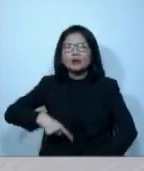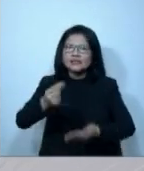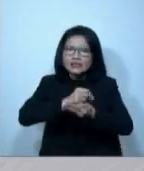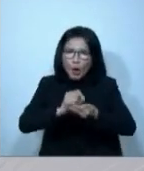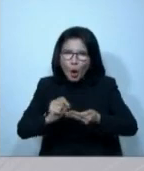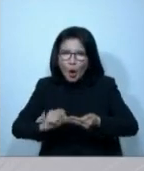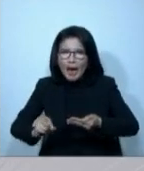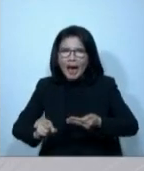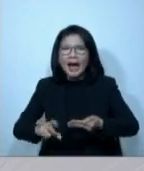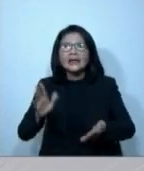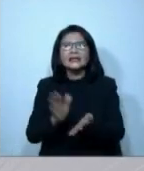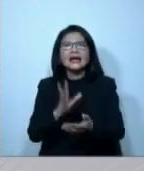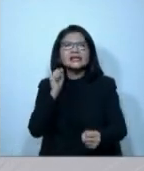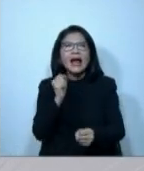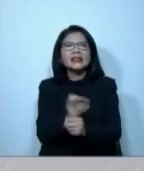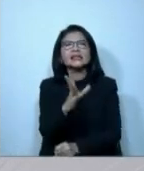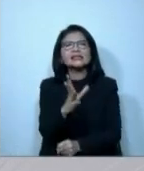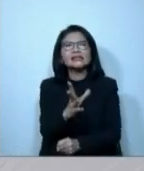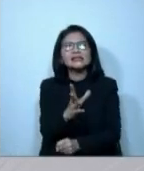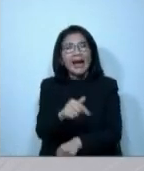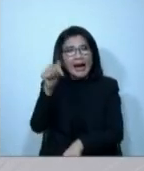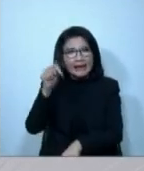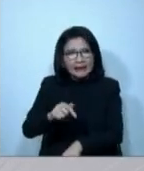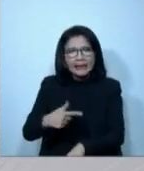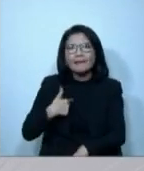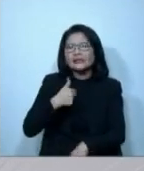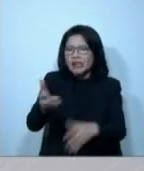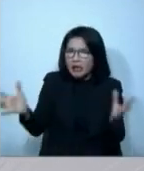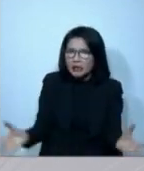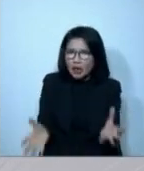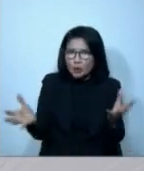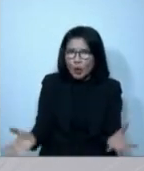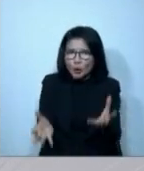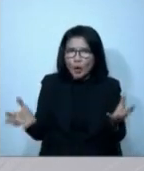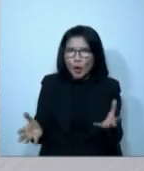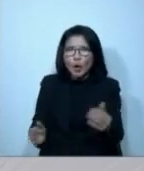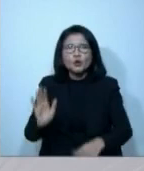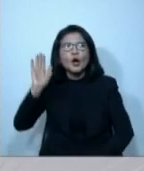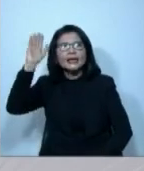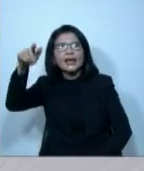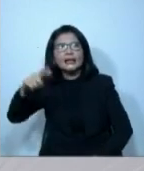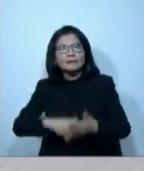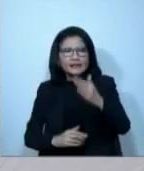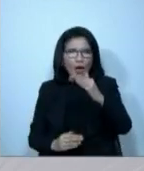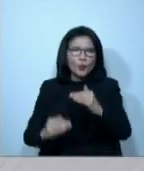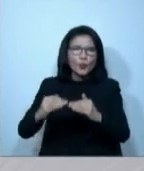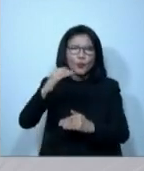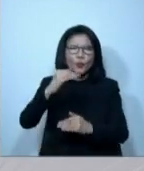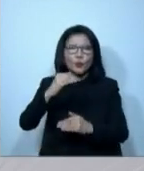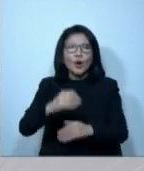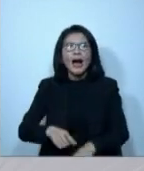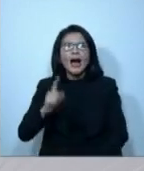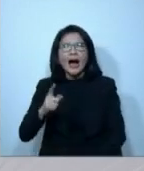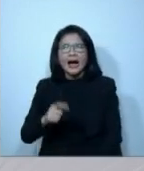sekolah dan gratis. Inilah yang kemudian bisa kita dorong untuk kemudian mereka bisa naik. Ada